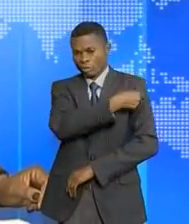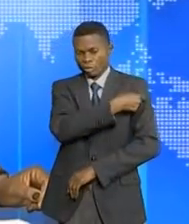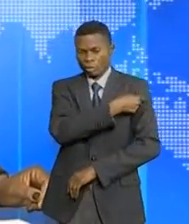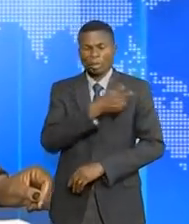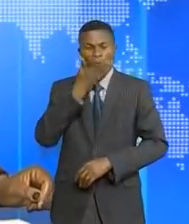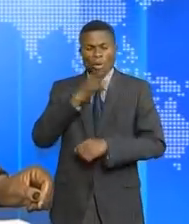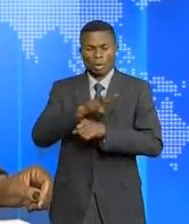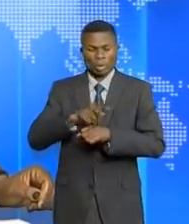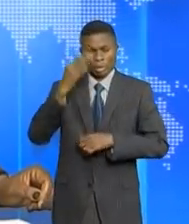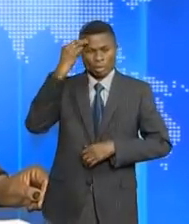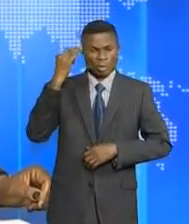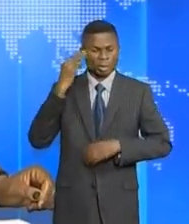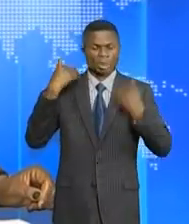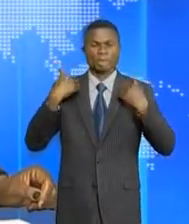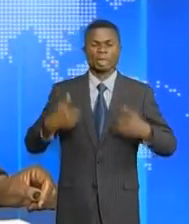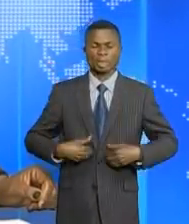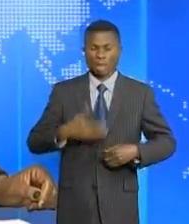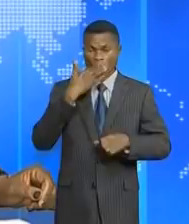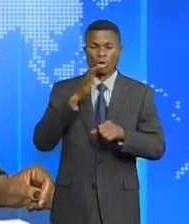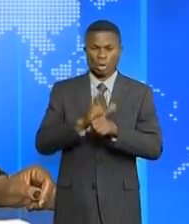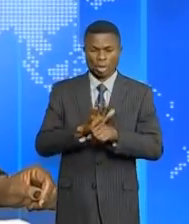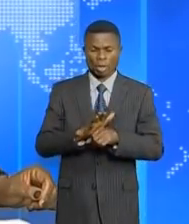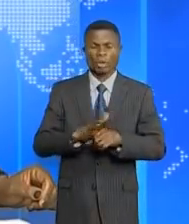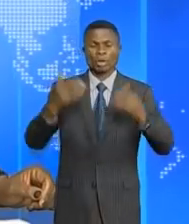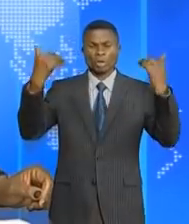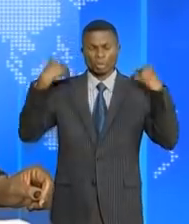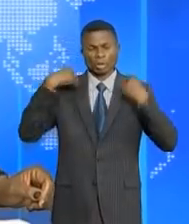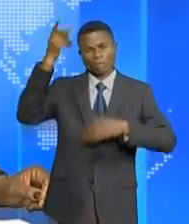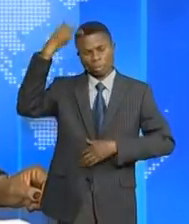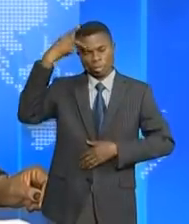Le ministre de la Santé publique rassure quelques leaders